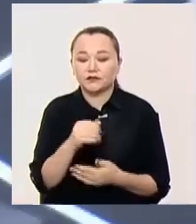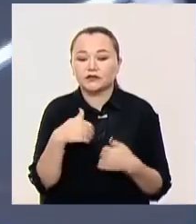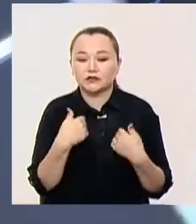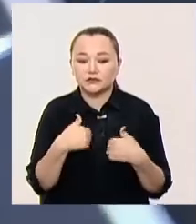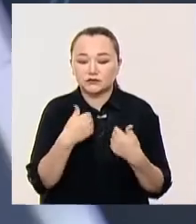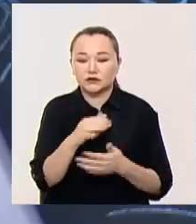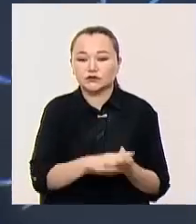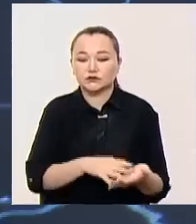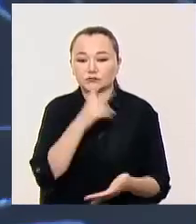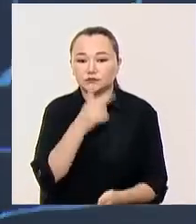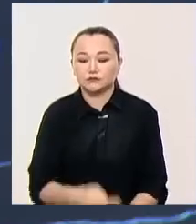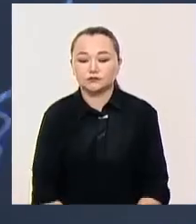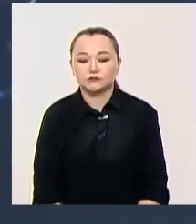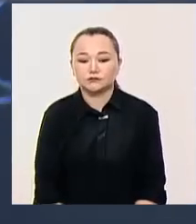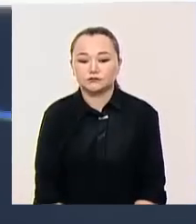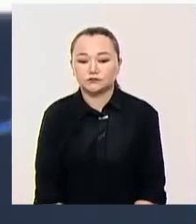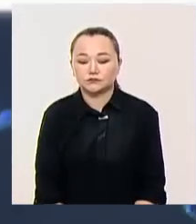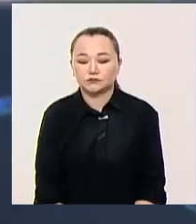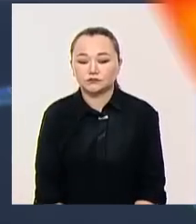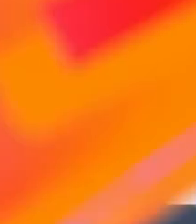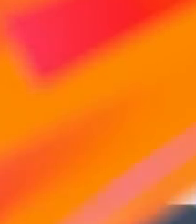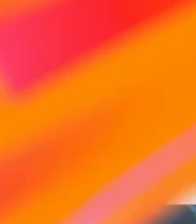Армысыздар, алда көрөтүндөрүңүз.